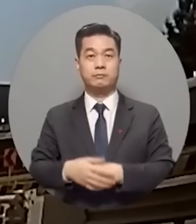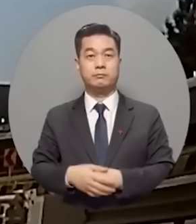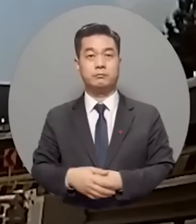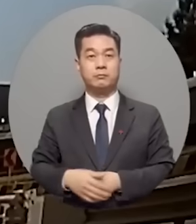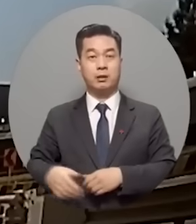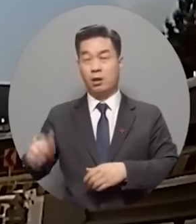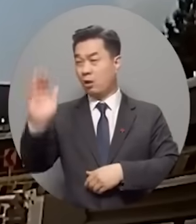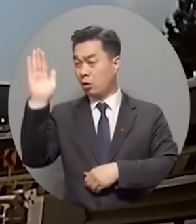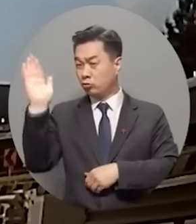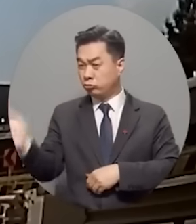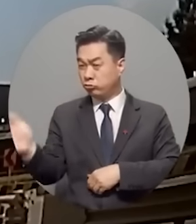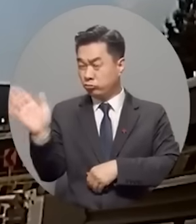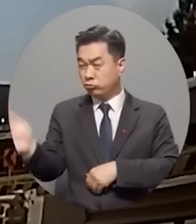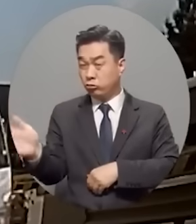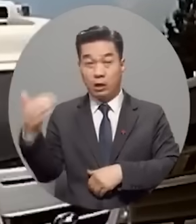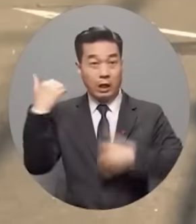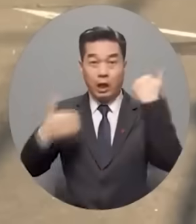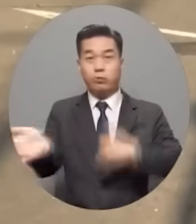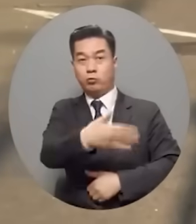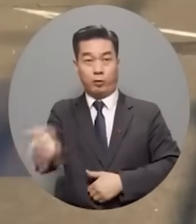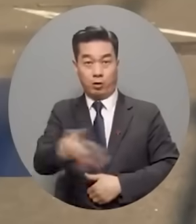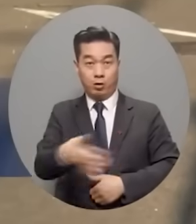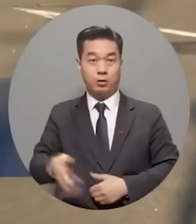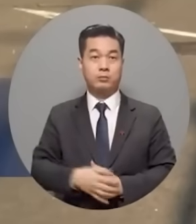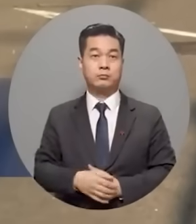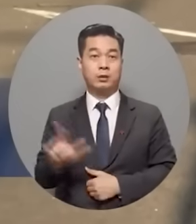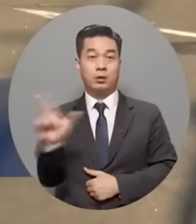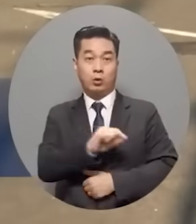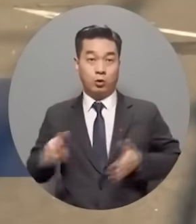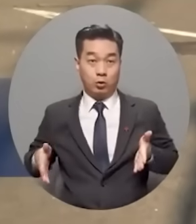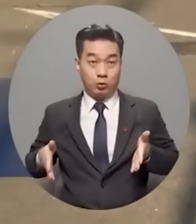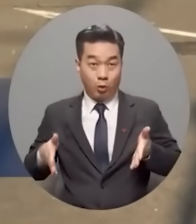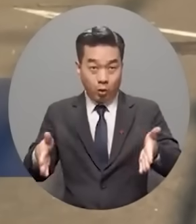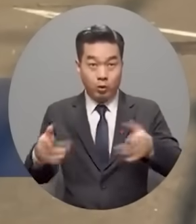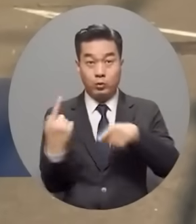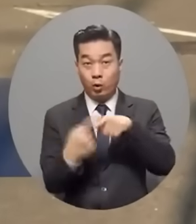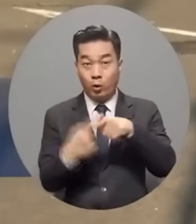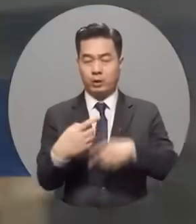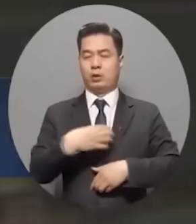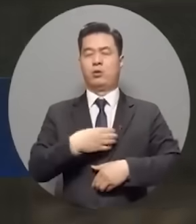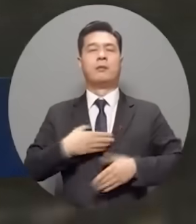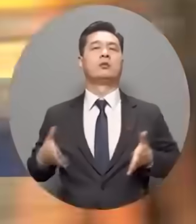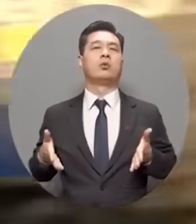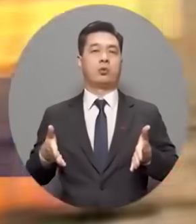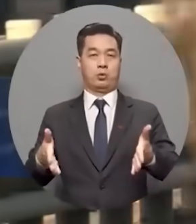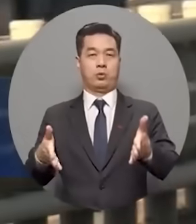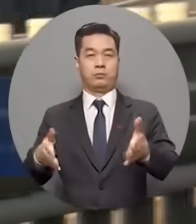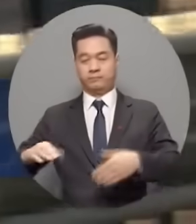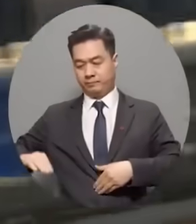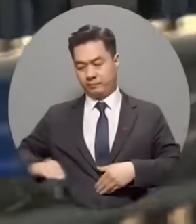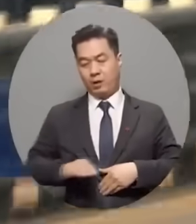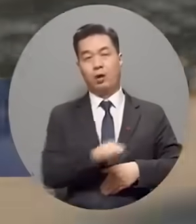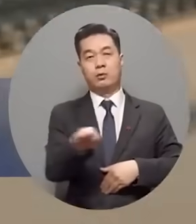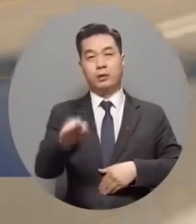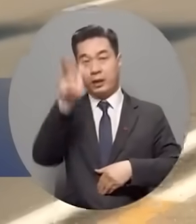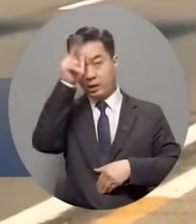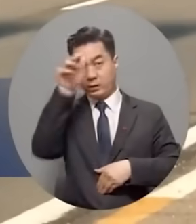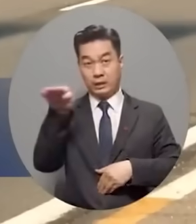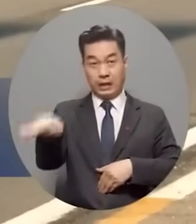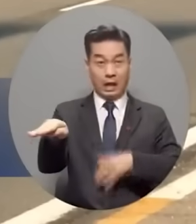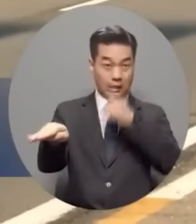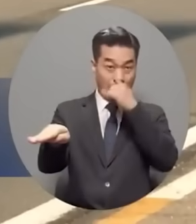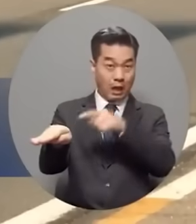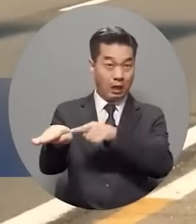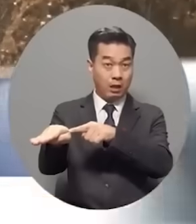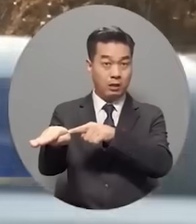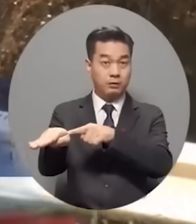안전조치를 하는 사람이 보이지 않습니다. 고속도로에 준해서 위험한 도로예요. 커브길에 경찰차가 저렇게 있다.